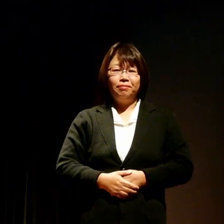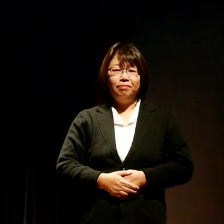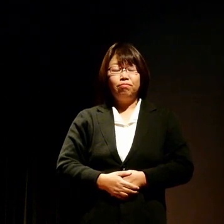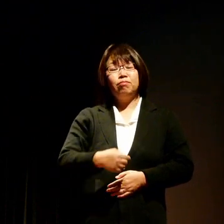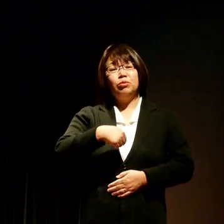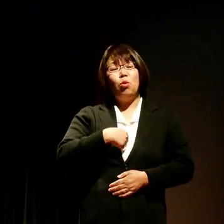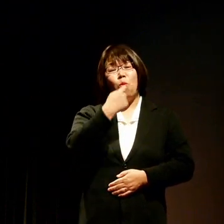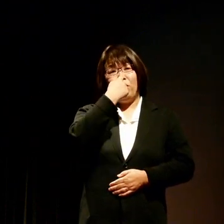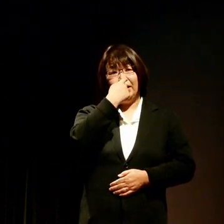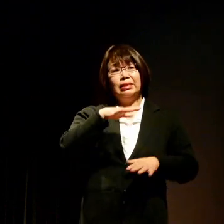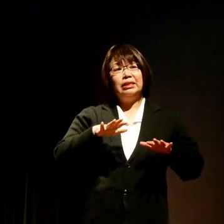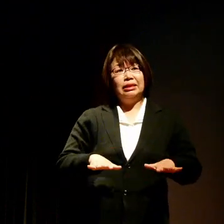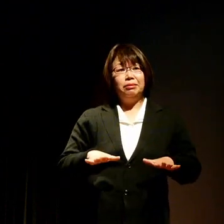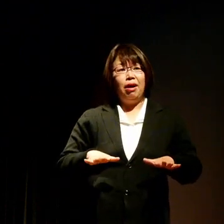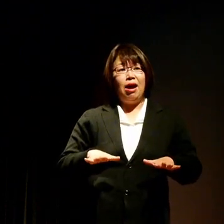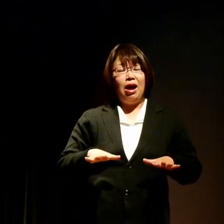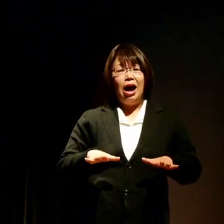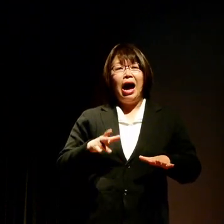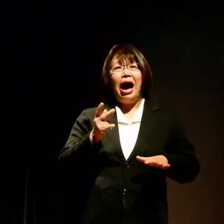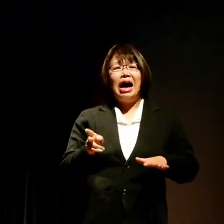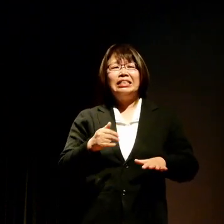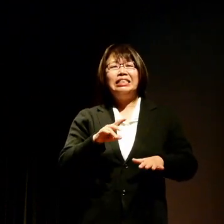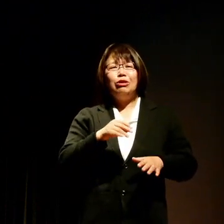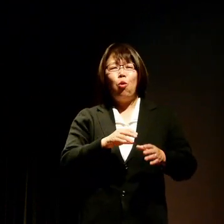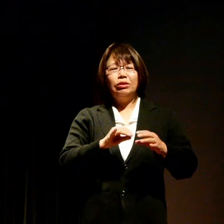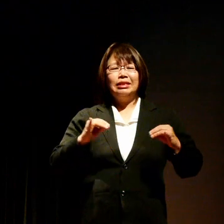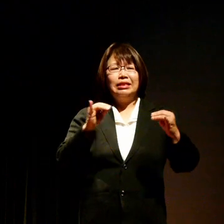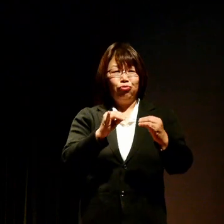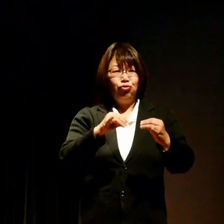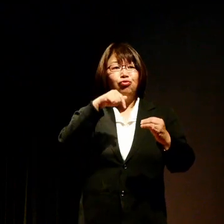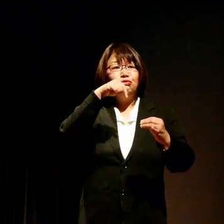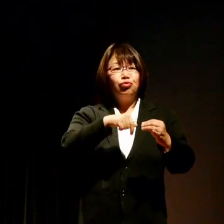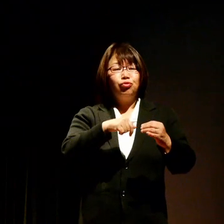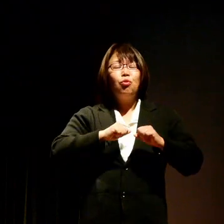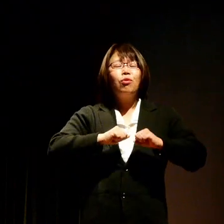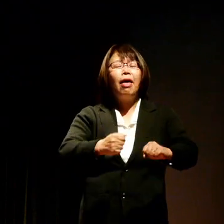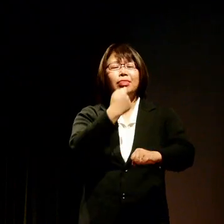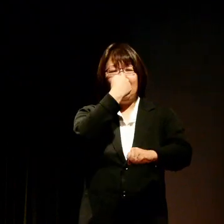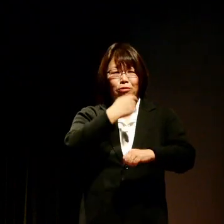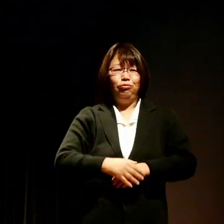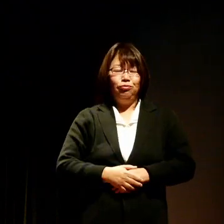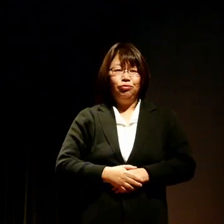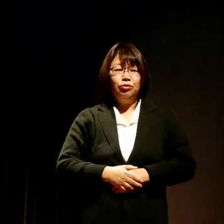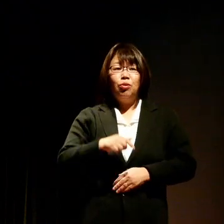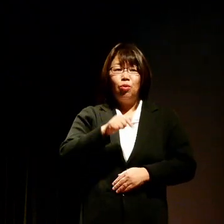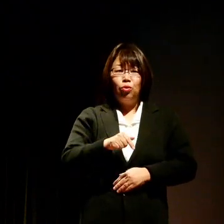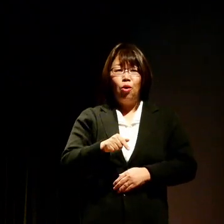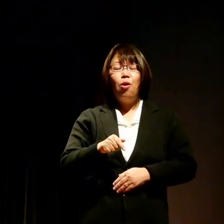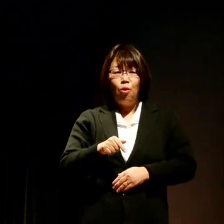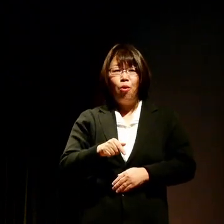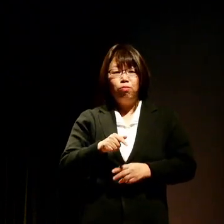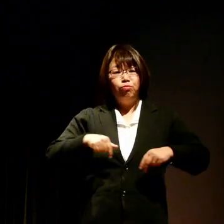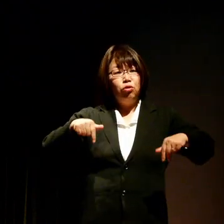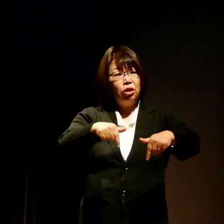私は今ハシビロコウプロジェクトのチーフを行っております。このハシビロコウプロジェ